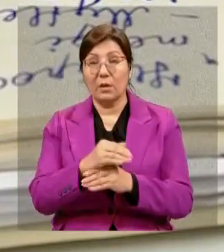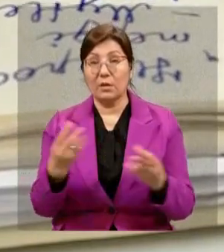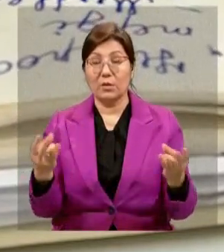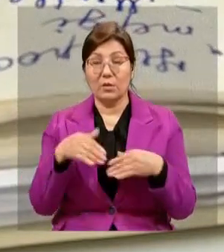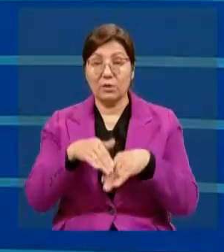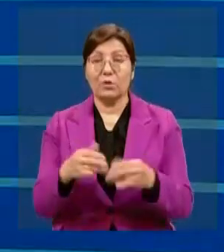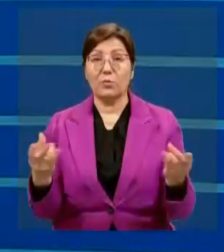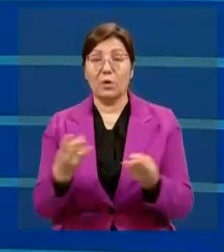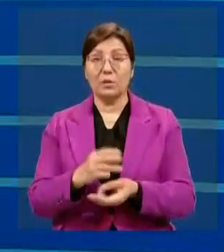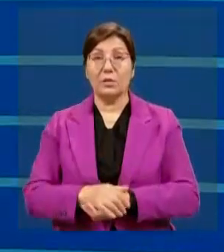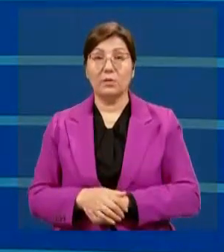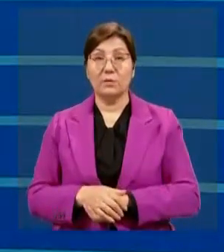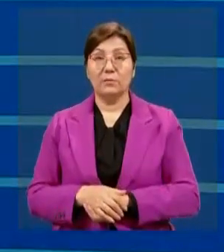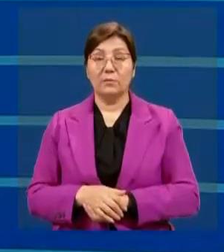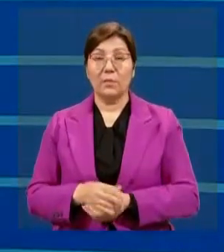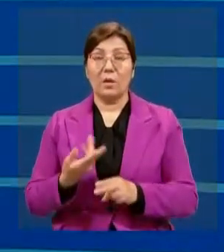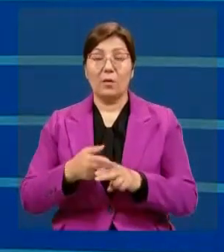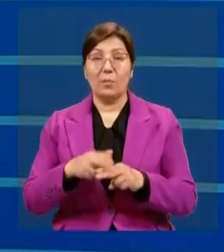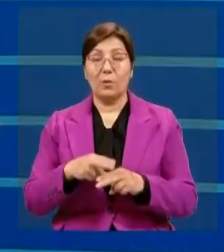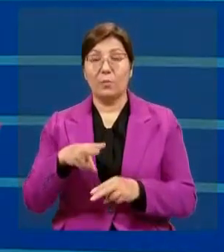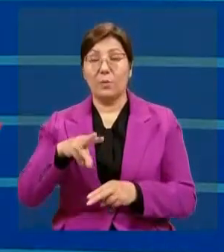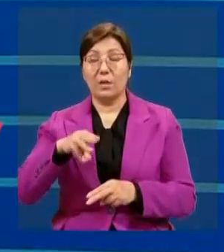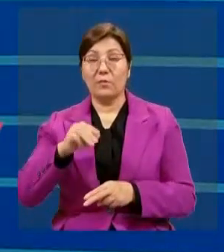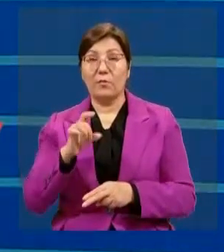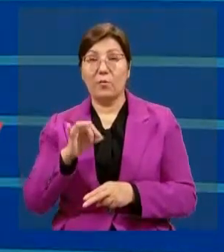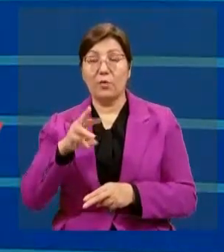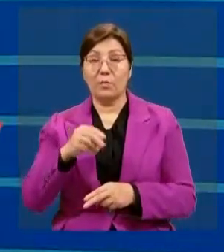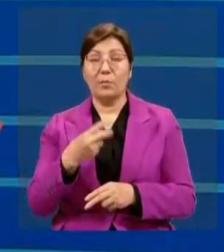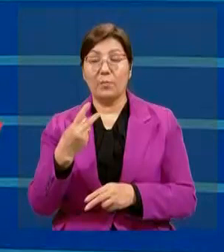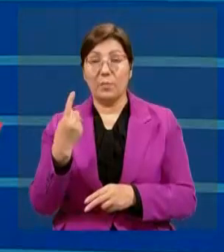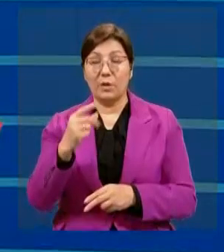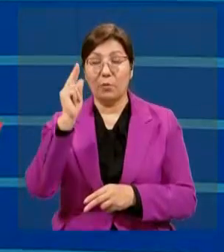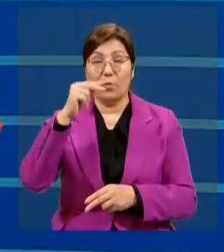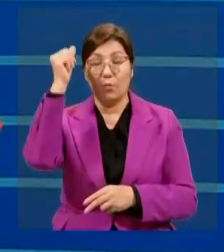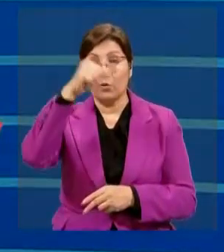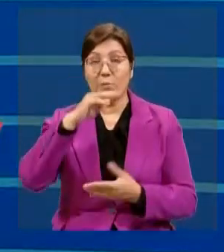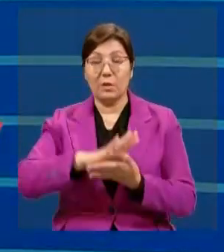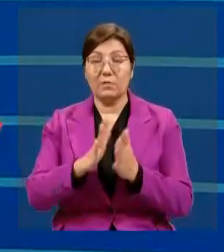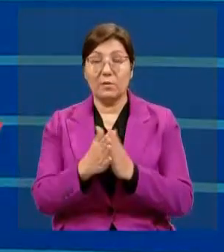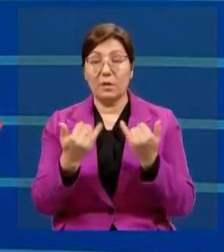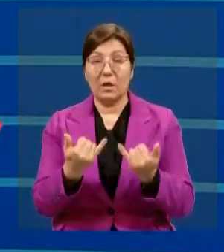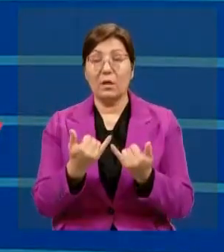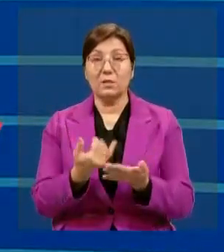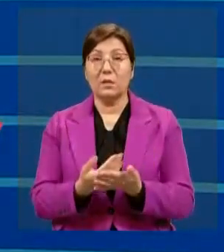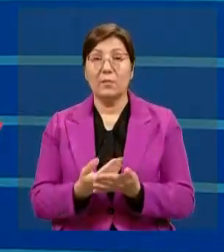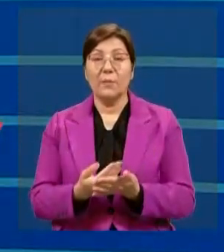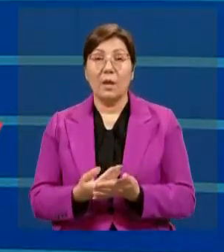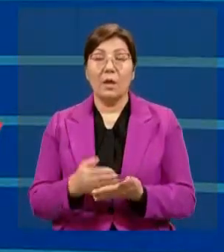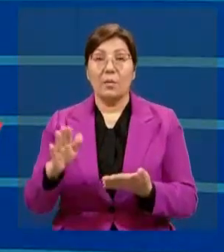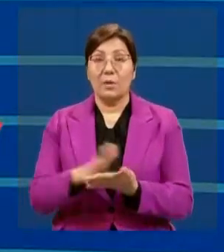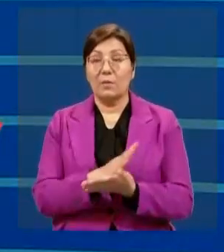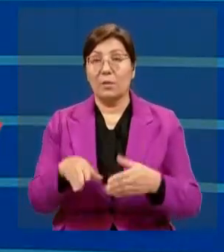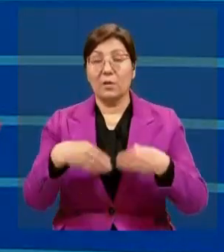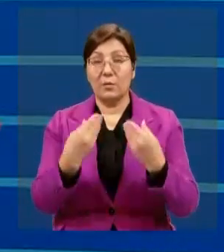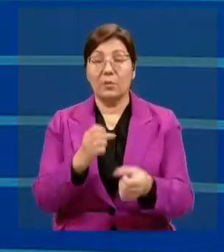екен айтылды. Бұл платформалармен бір оқу келіскенбіз. Қазір платформалар жұмысты тегін беруін тоқтатты.